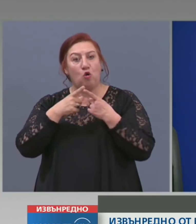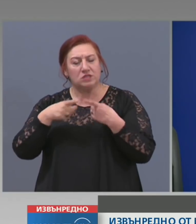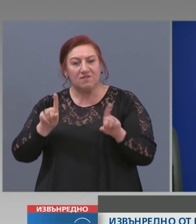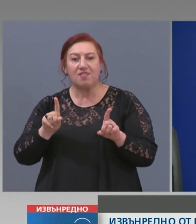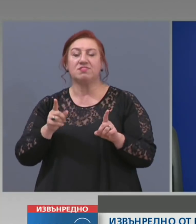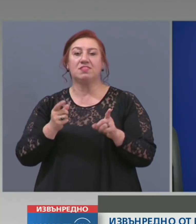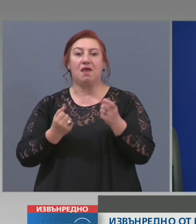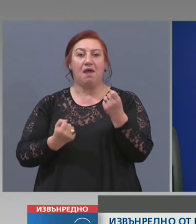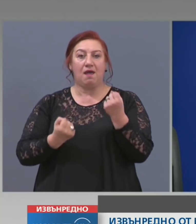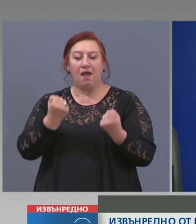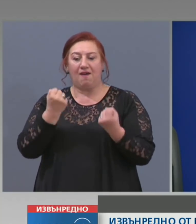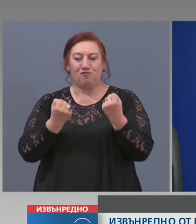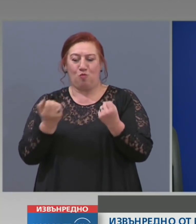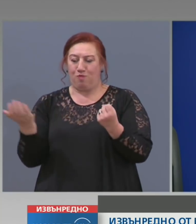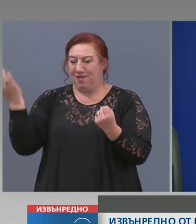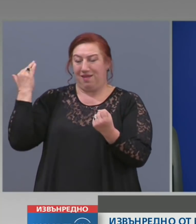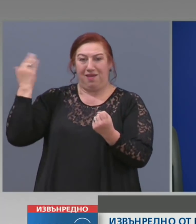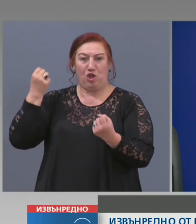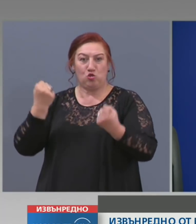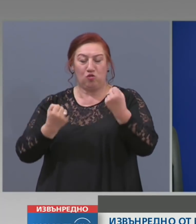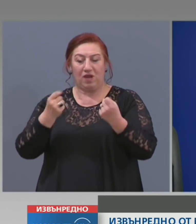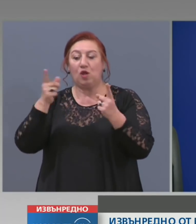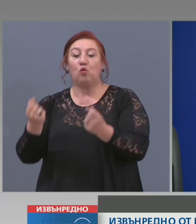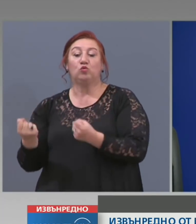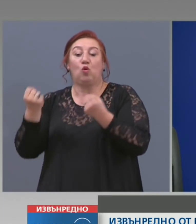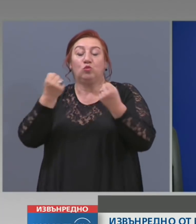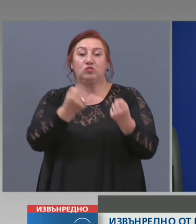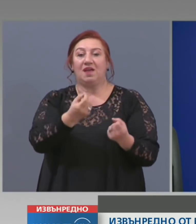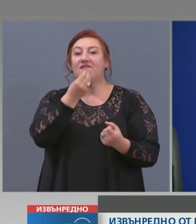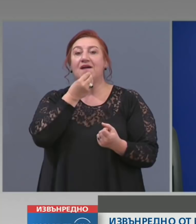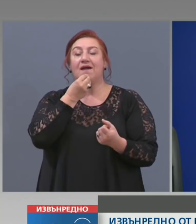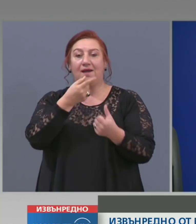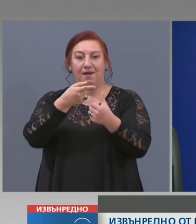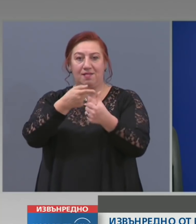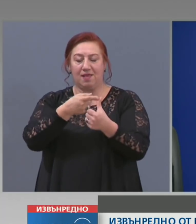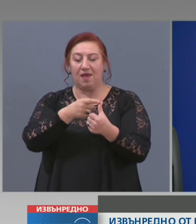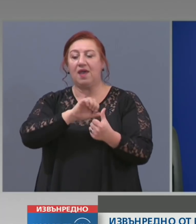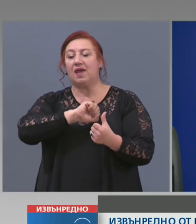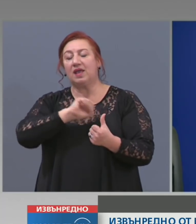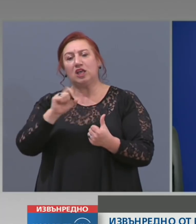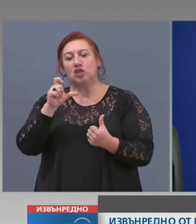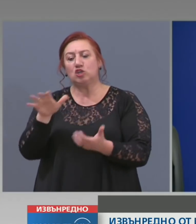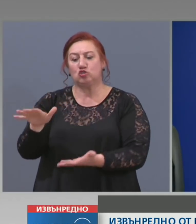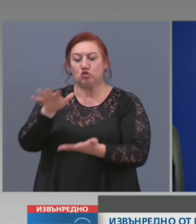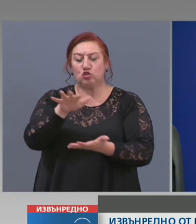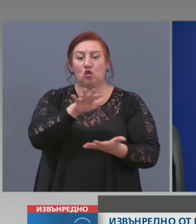товарни автомобили, които доставят в града хранителни стоки, стоки от първа